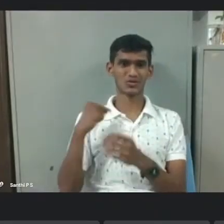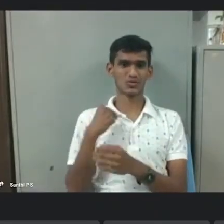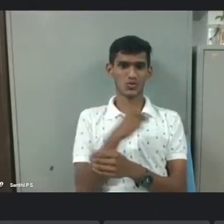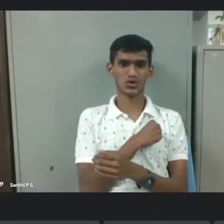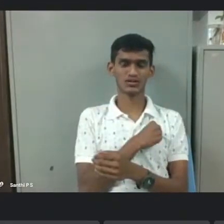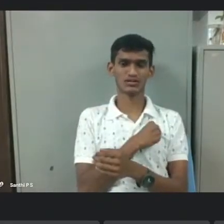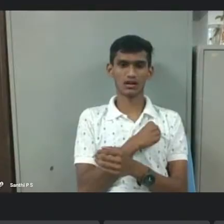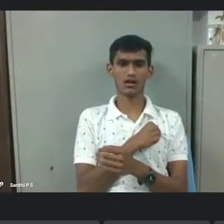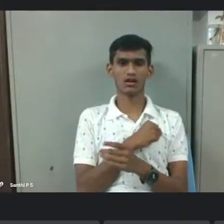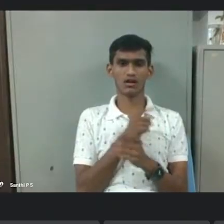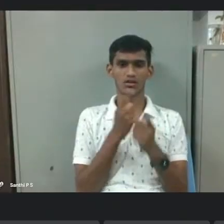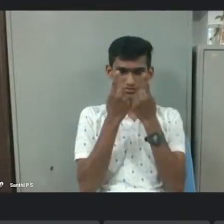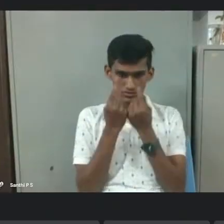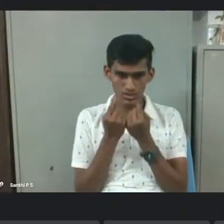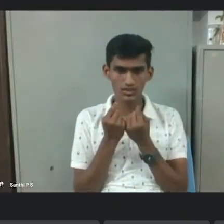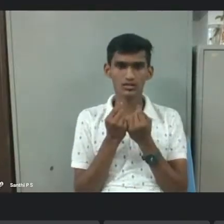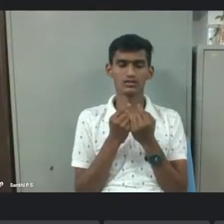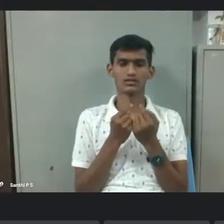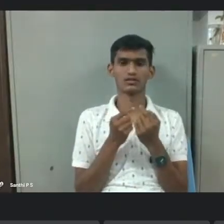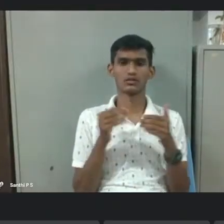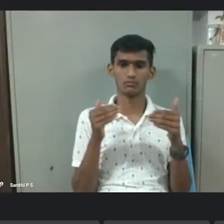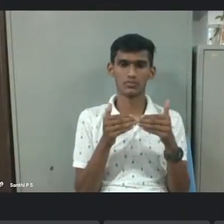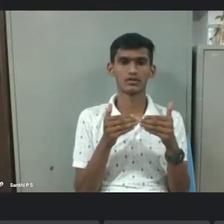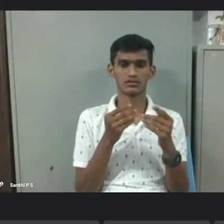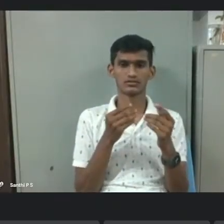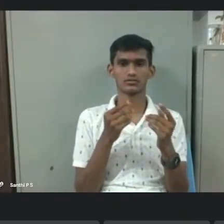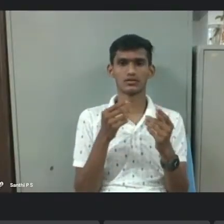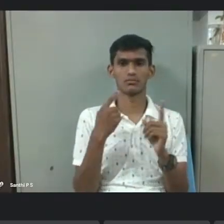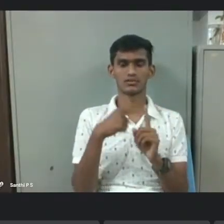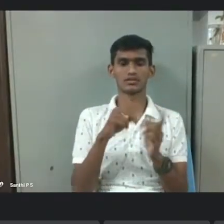ആയിട്ടുള്ള അസസ്മെന്റ് ഉണ്ടാകാം. NIPM നാഷണൽ ഇൻസ്റ്റിറ്റ്യൂട്ട് ഓഫ്